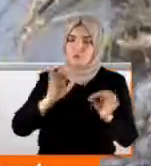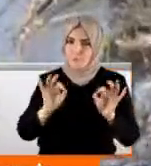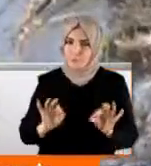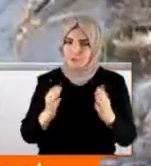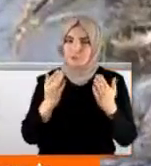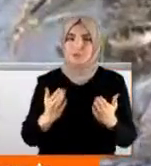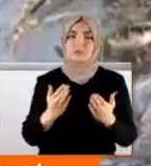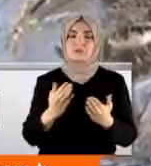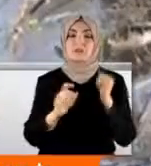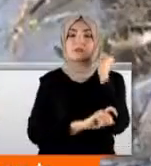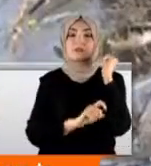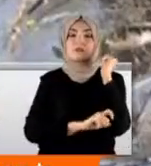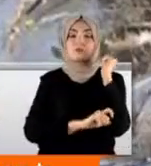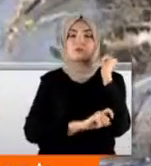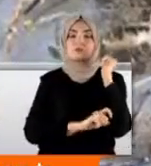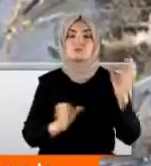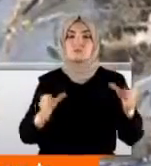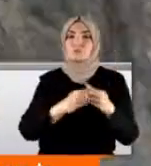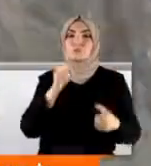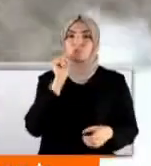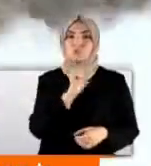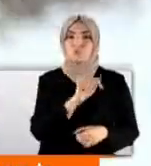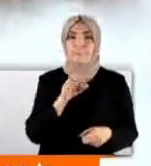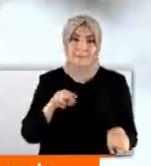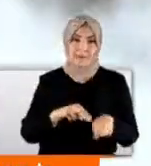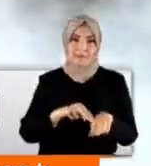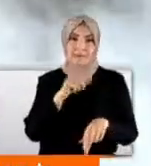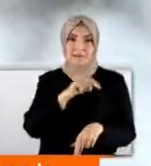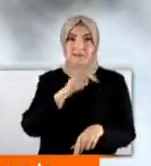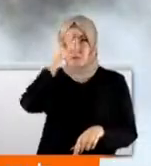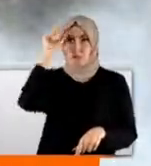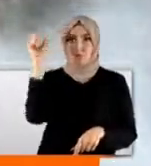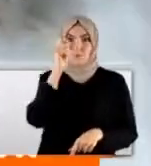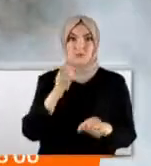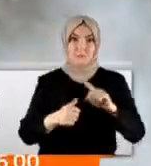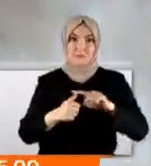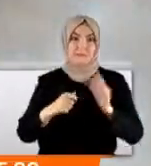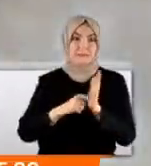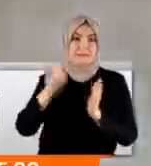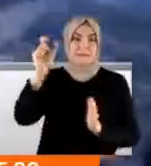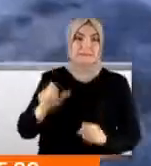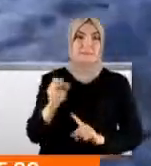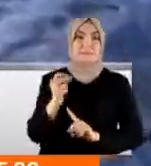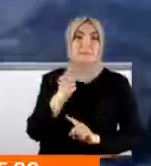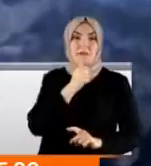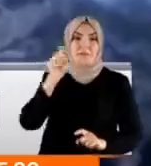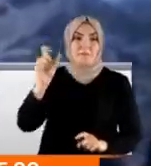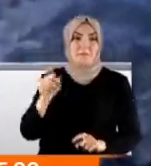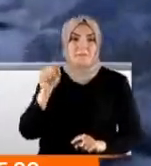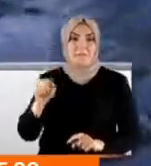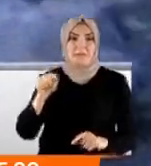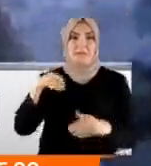Terör örgütü PKK'nın Türkiye'deki sözde bir numaralı ismi Sürgeç saklandığı mağarada kıstırıldı. Çıkan çatışmada